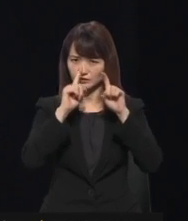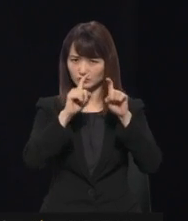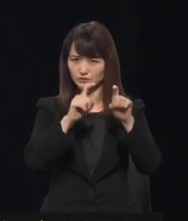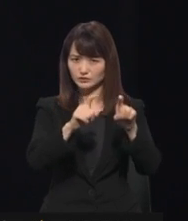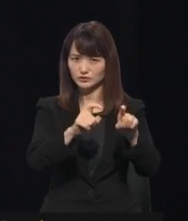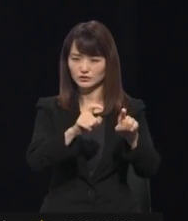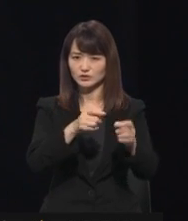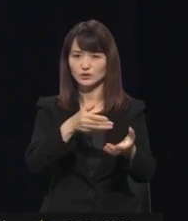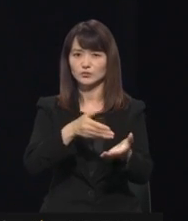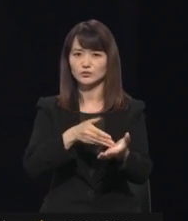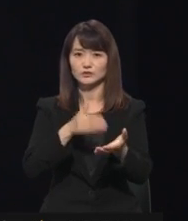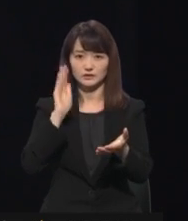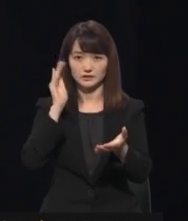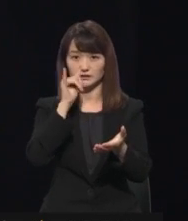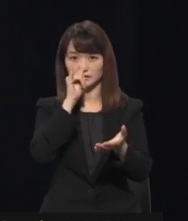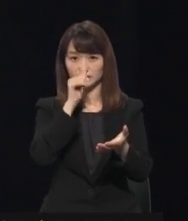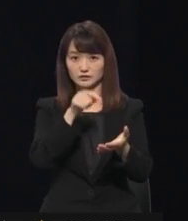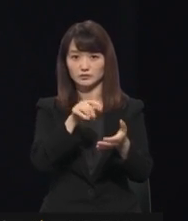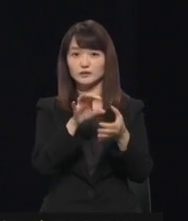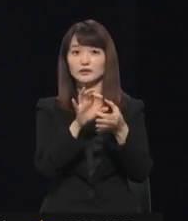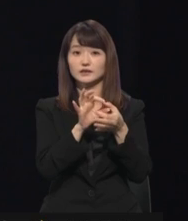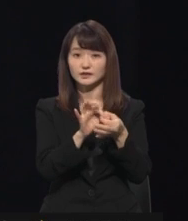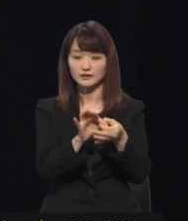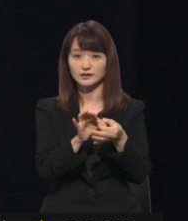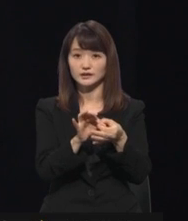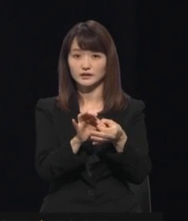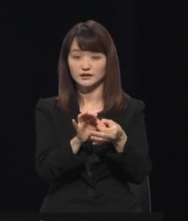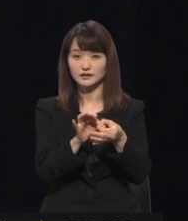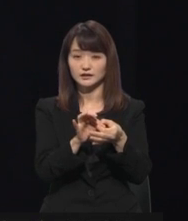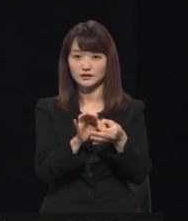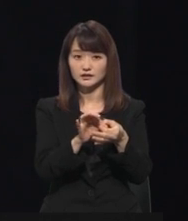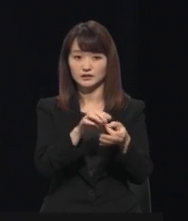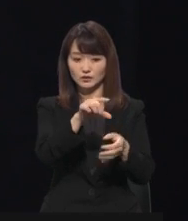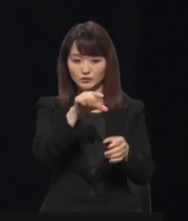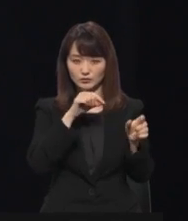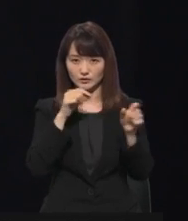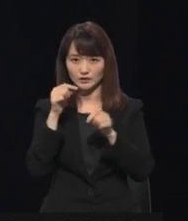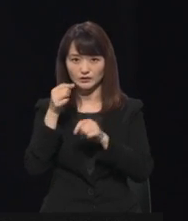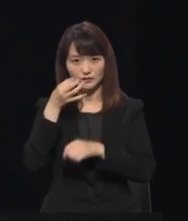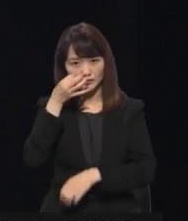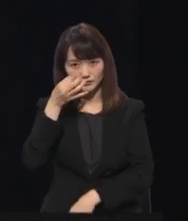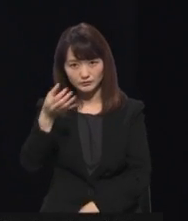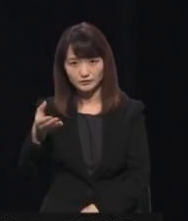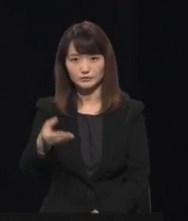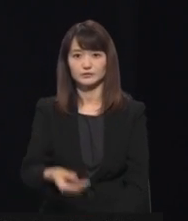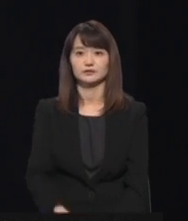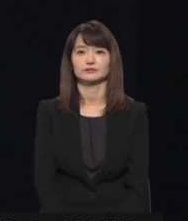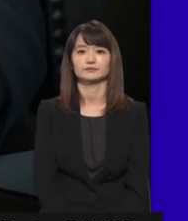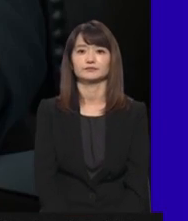보도를 최근 했었는데요 관련 부분을 제가 잠깐 리포트에서 떼서 보도록 하겠습니다